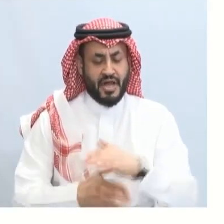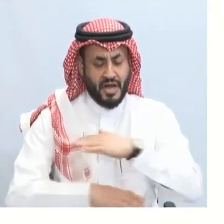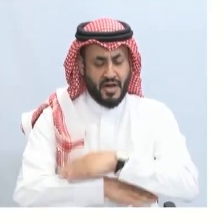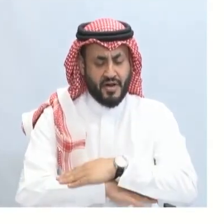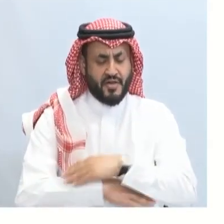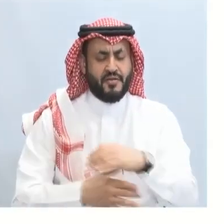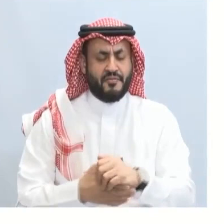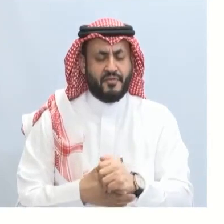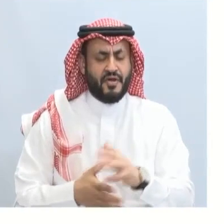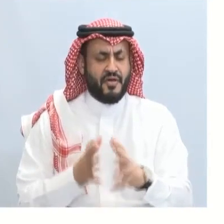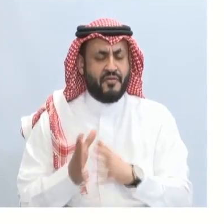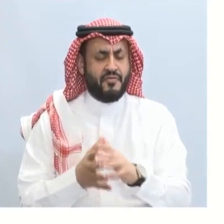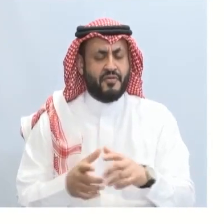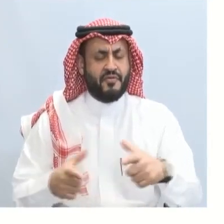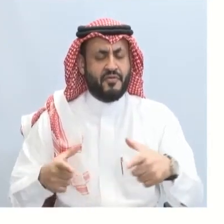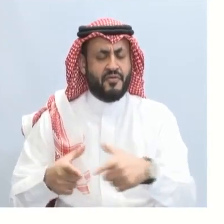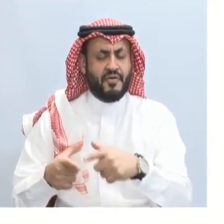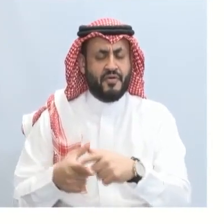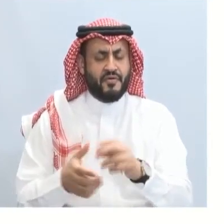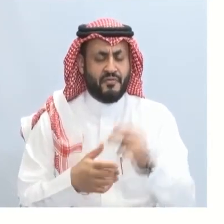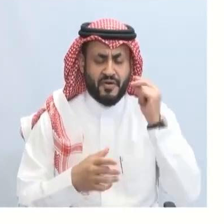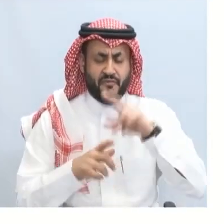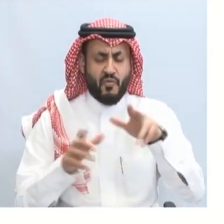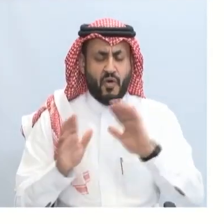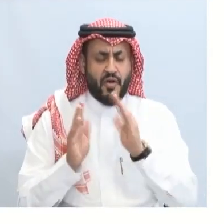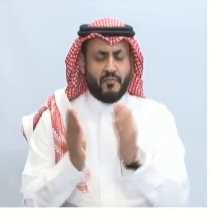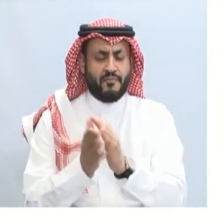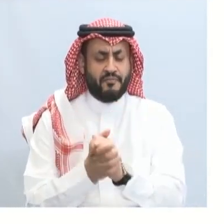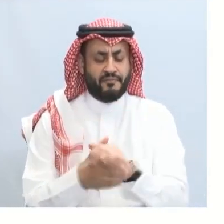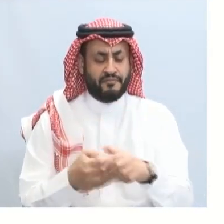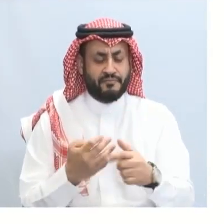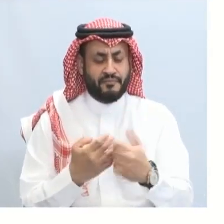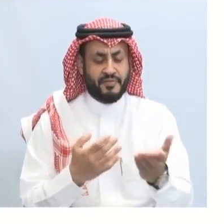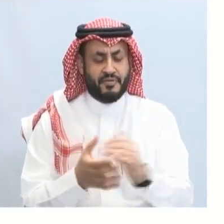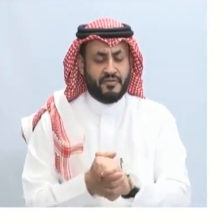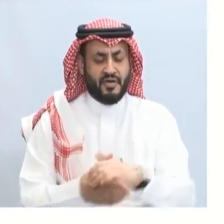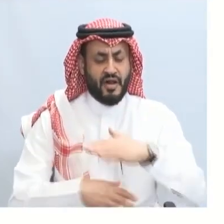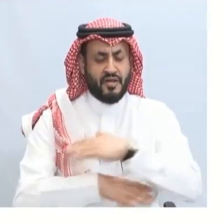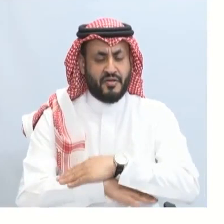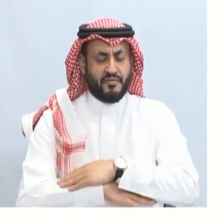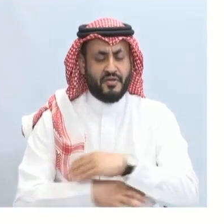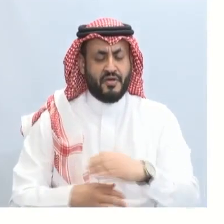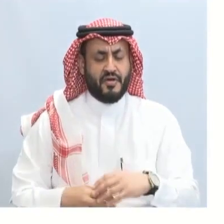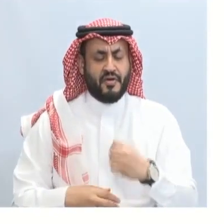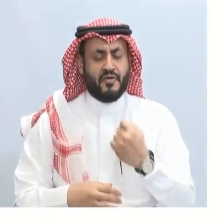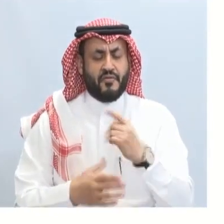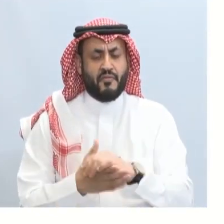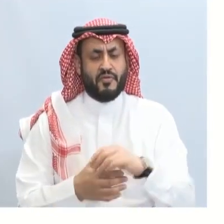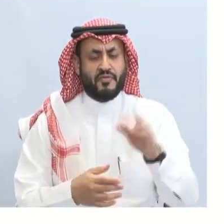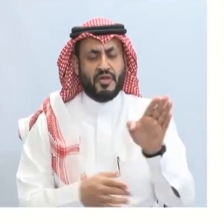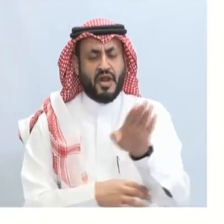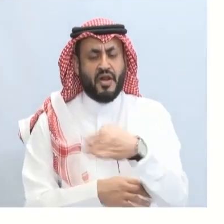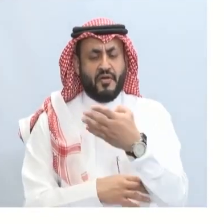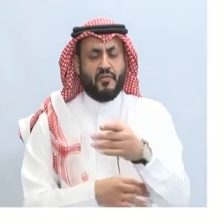احترام عادات وتقاليد واعراف المجتمع اخيرا الالتزام بالرموز الوطنيه كالنشيد